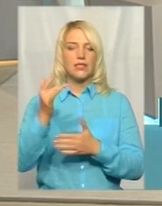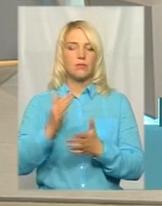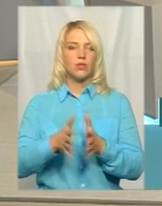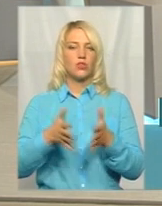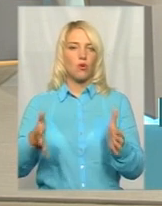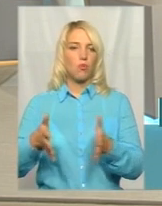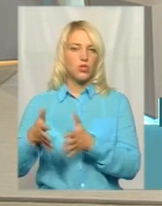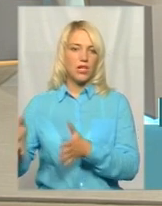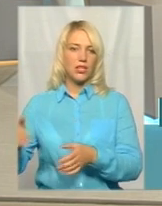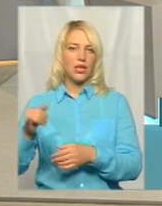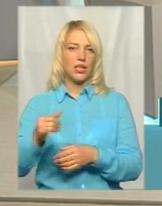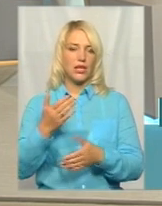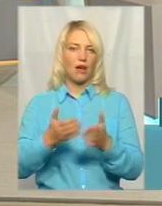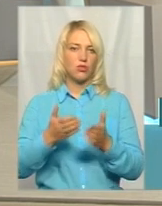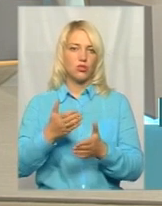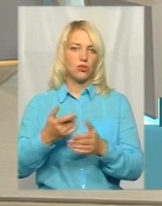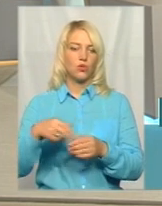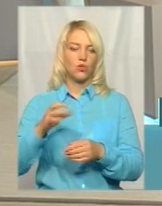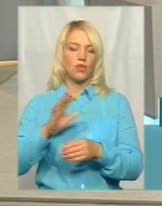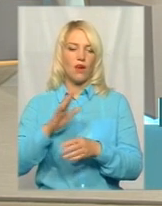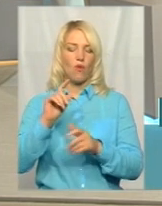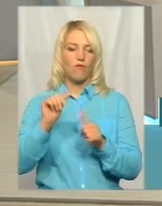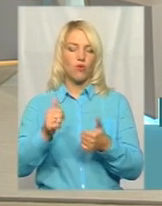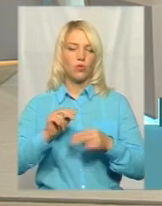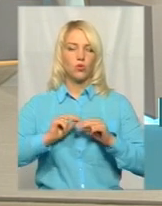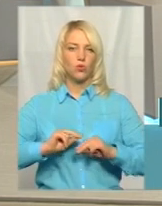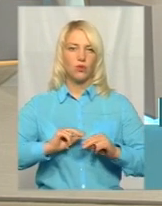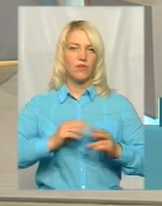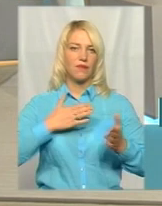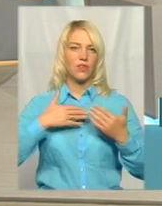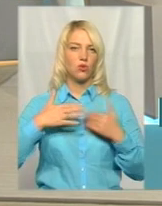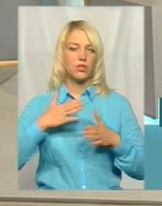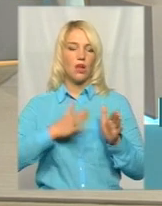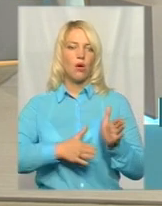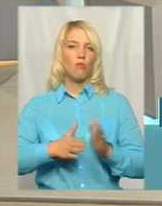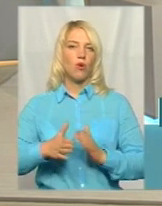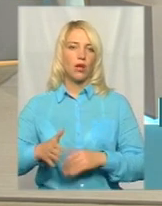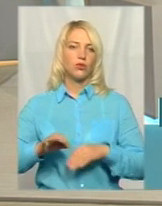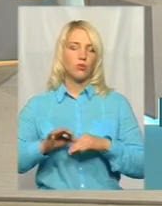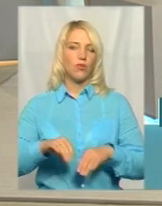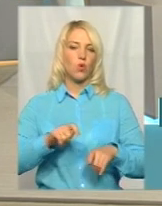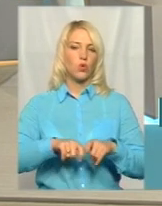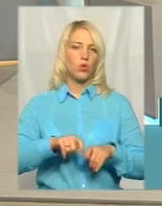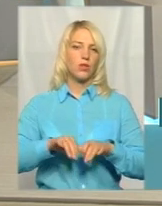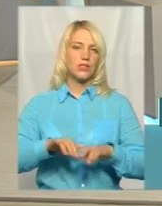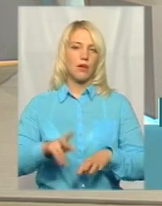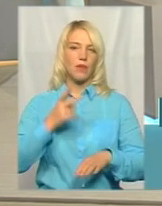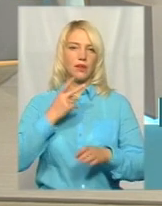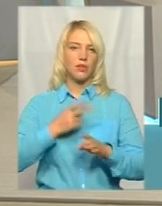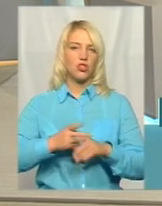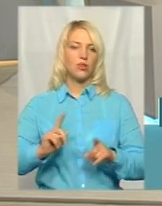обширний, але щодо неоформлених трудових відносин, порядок проведення контрольних заходів передбачає,